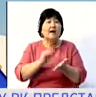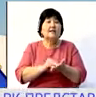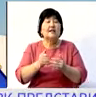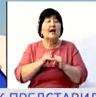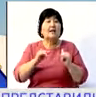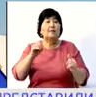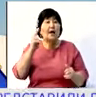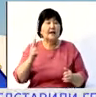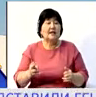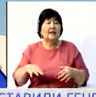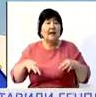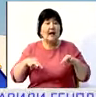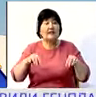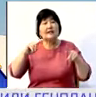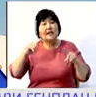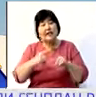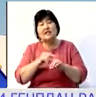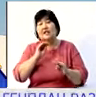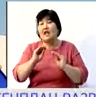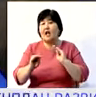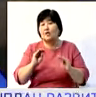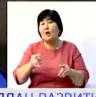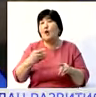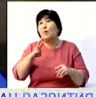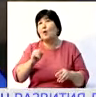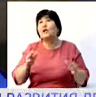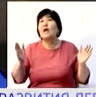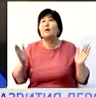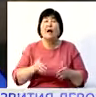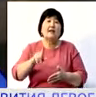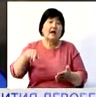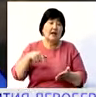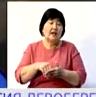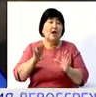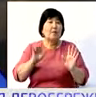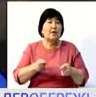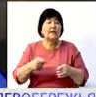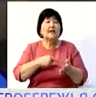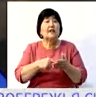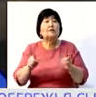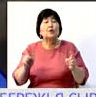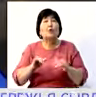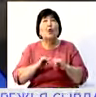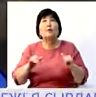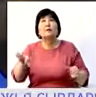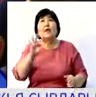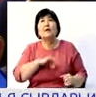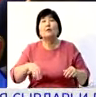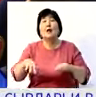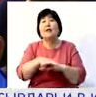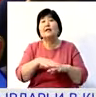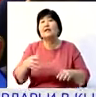развитие социальной, транспортной, инженерной инфраструктуры в моно- и малых городах. Президент также отметил, что уровень доходов